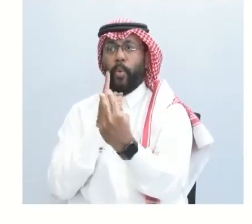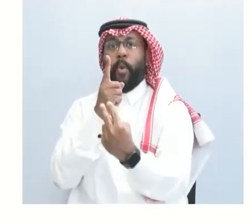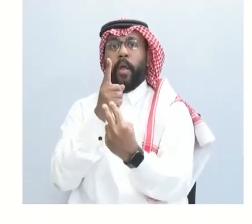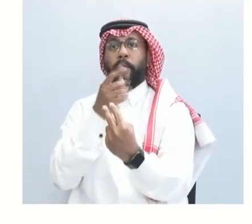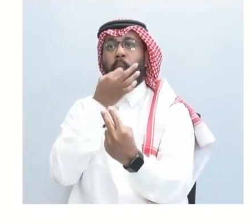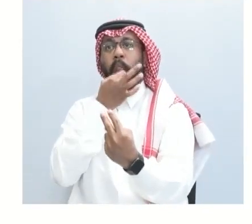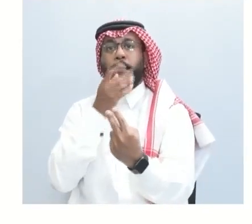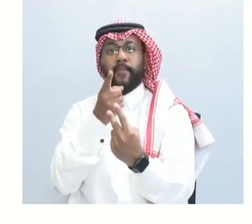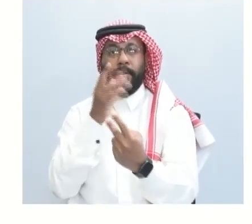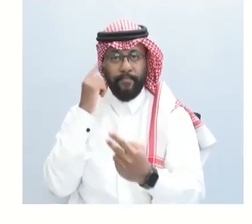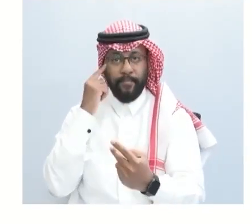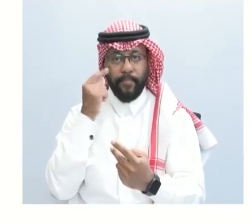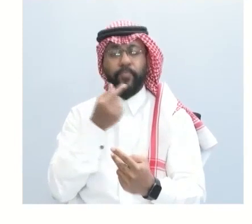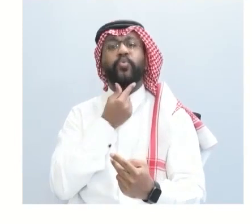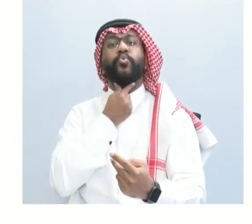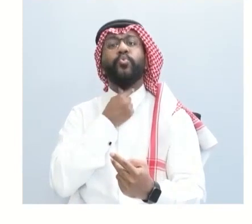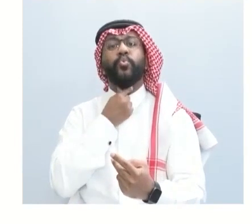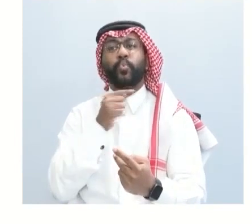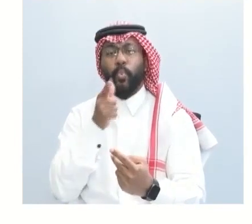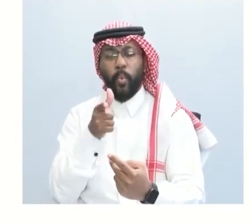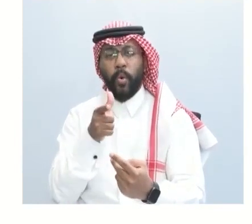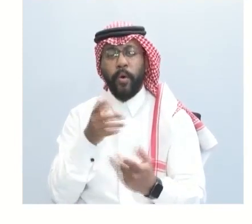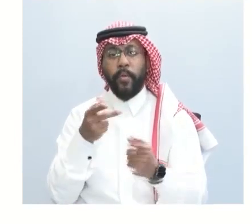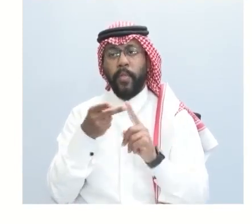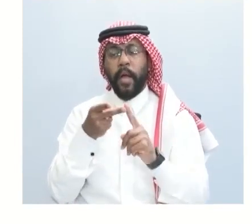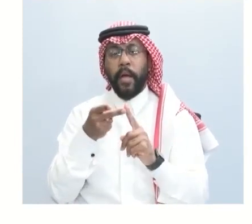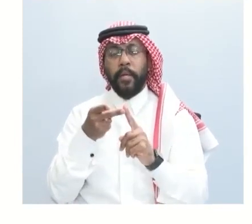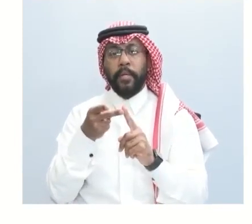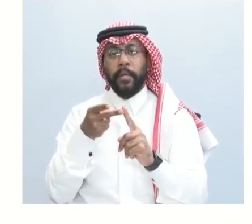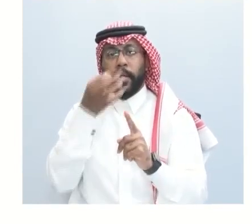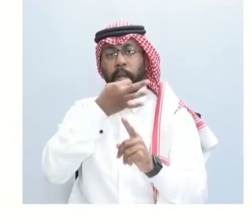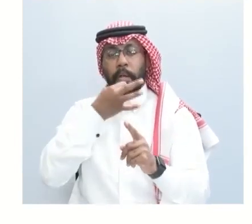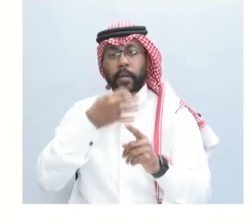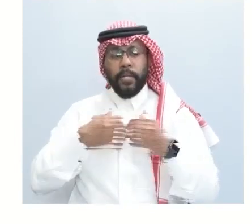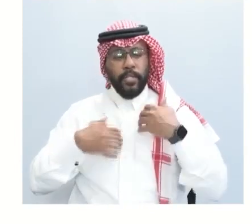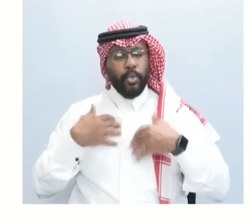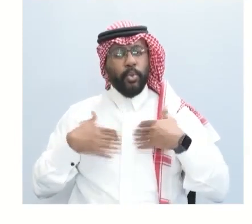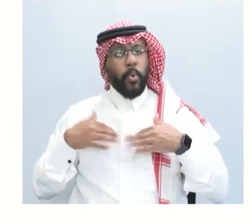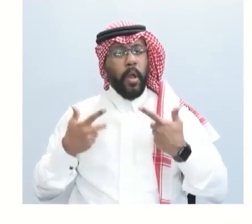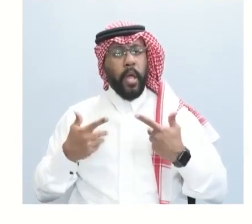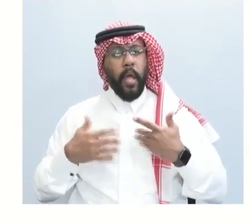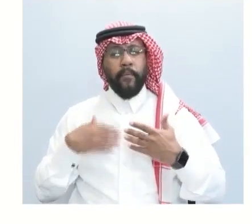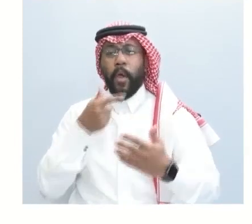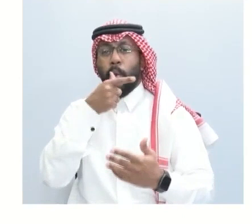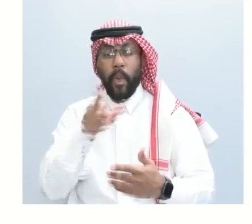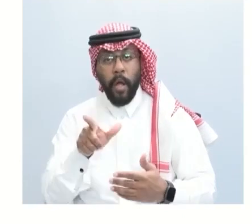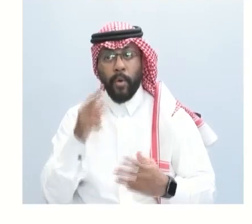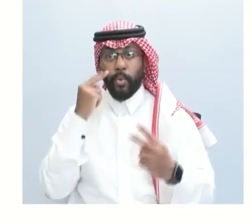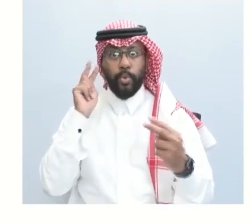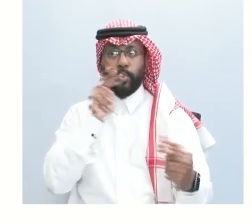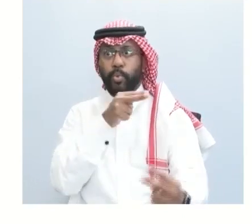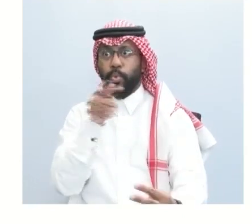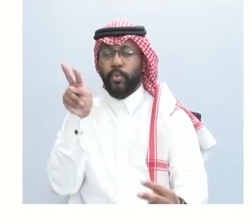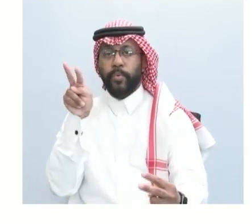الوقفات تنغيم نقل العاطفه استخدام لغه الجسد والاتصال البصري هذه مهارات